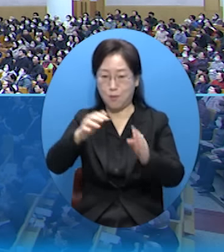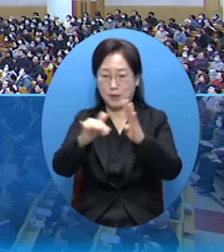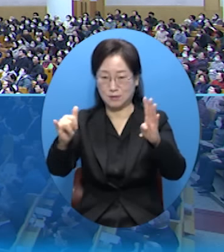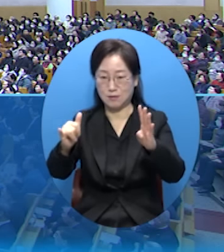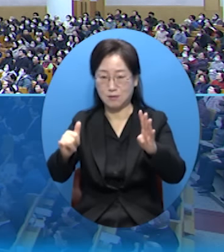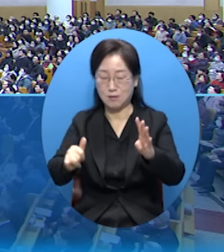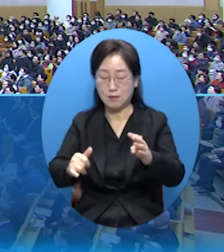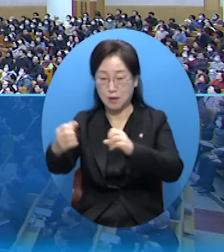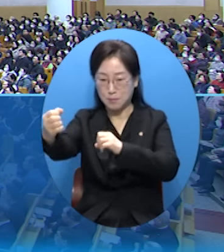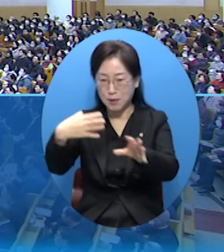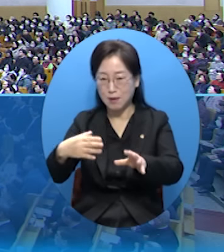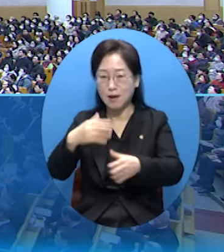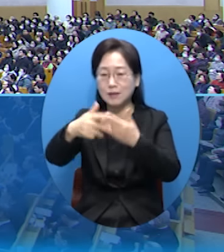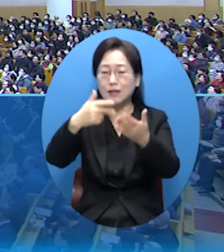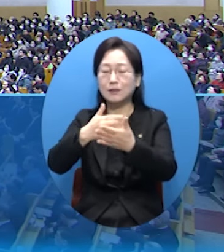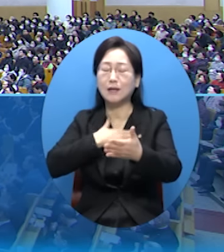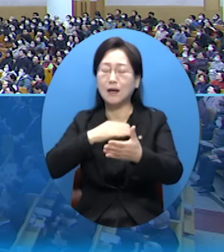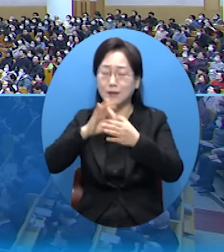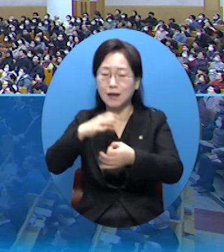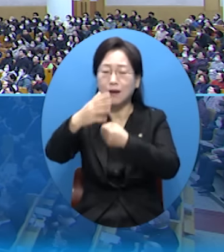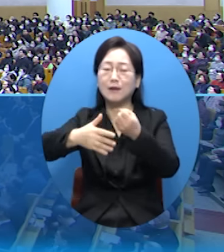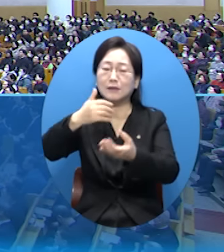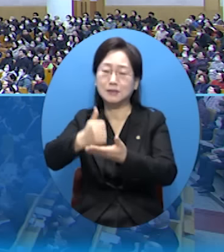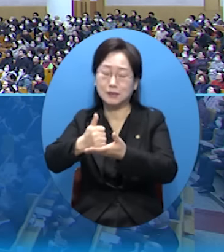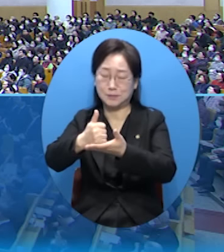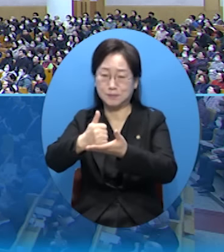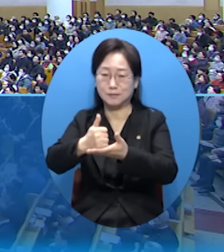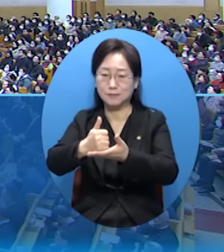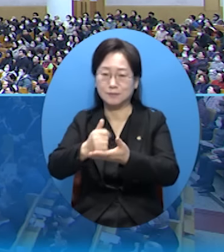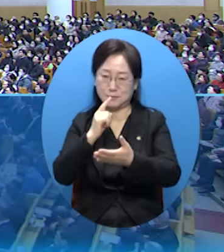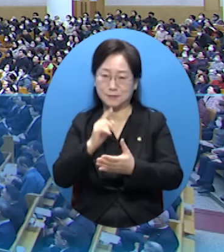말하기를 야훼는 내 하나님이시라 하리라.